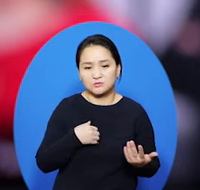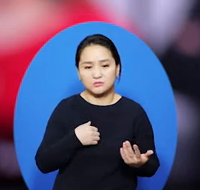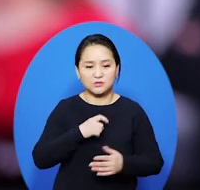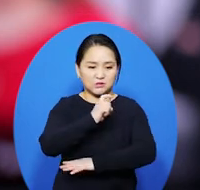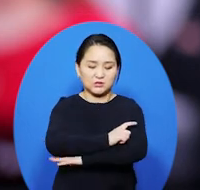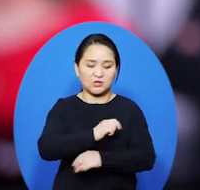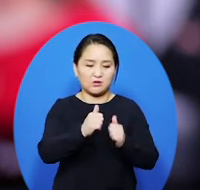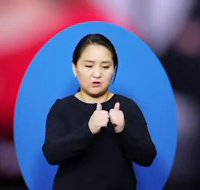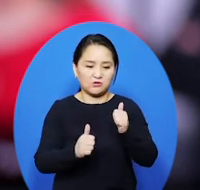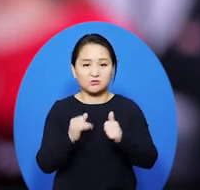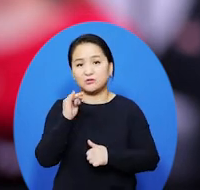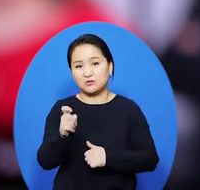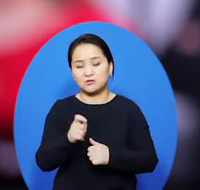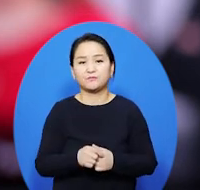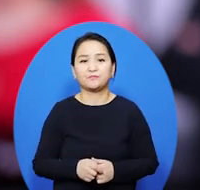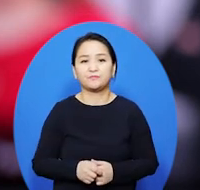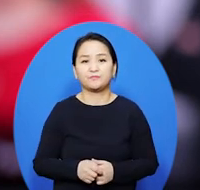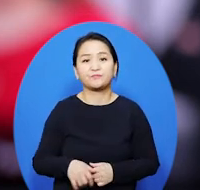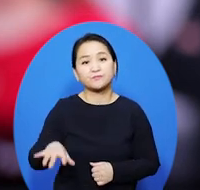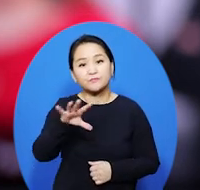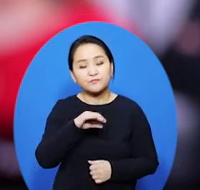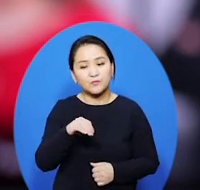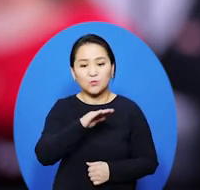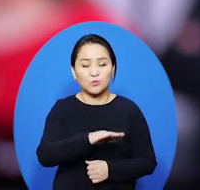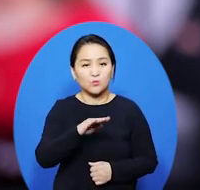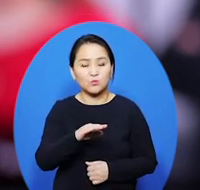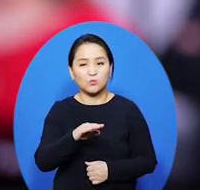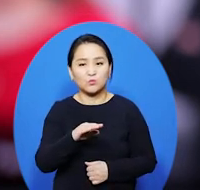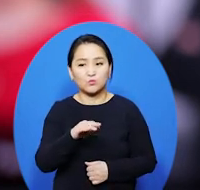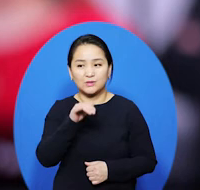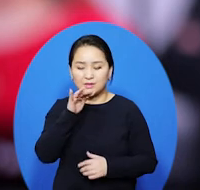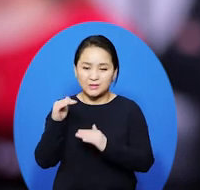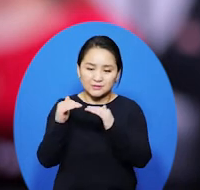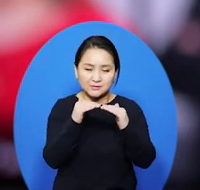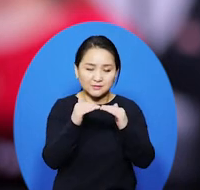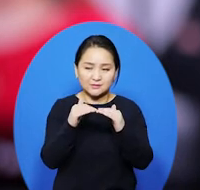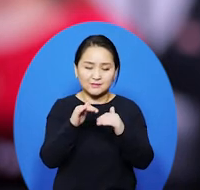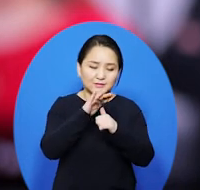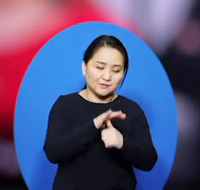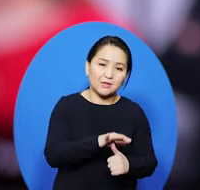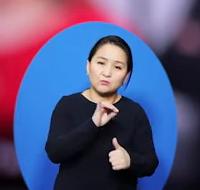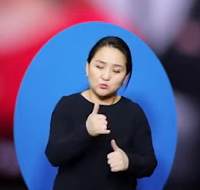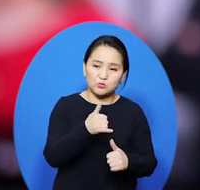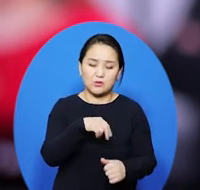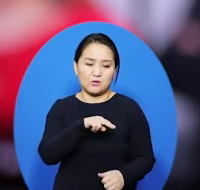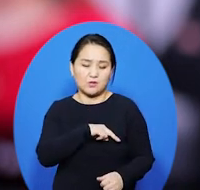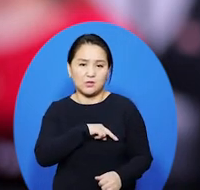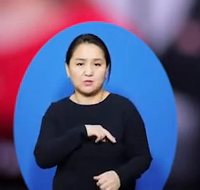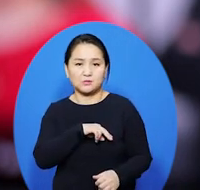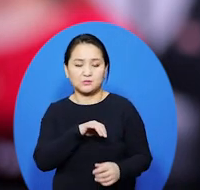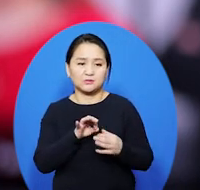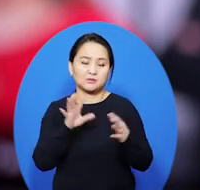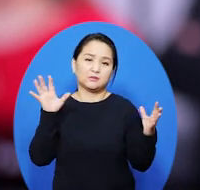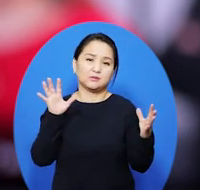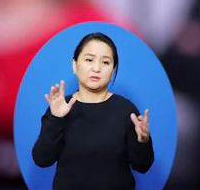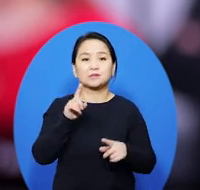Тэгэхээр энэ үед бол сурагчд бол хичээлийн хоцрогдол айгүй ихтэй байдаг. Тэгэхээр харин бид нар бол хүүхдүүдэдээ үе тэнгийн дарамт гэж юу байдаг те хэрхэн